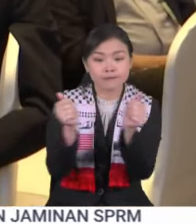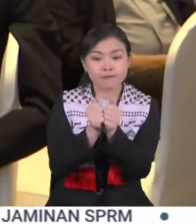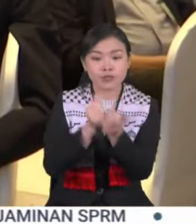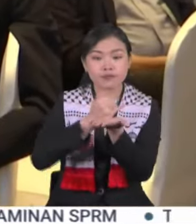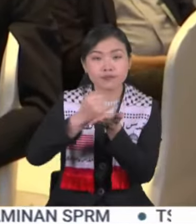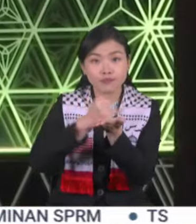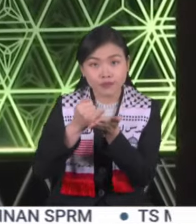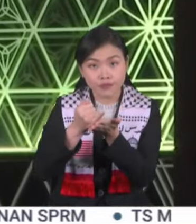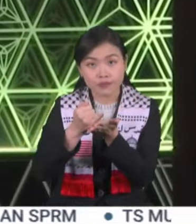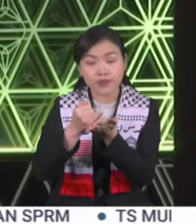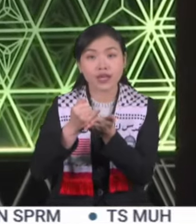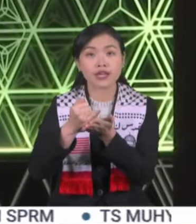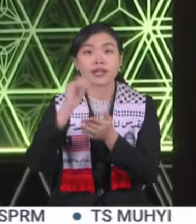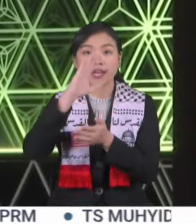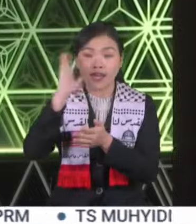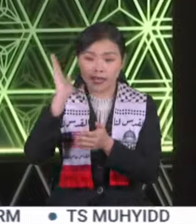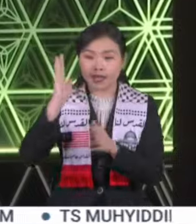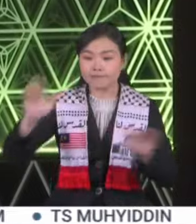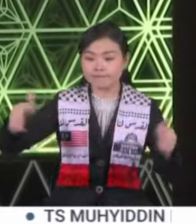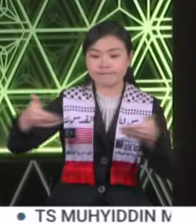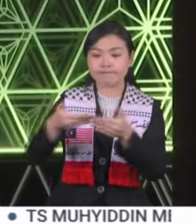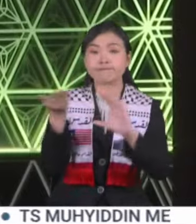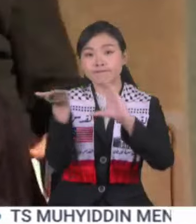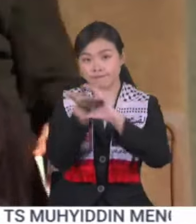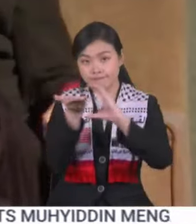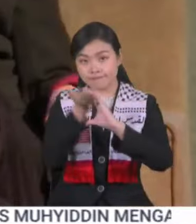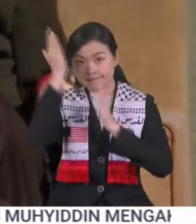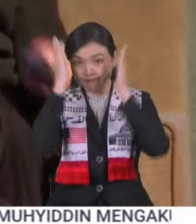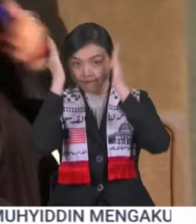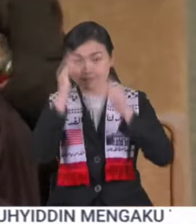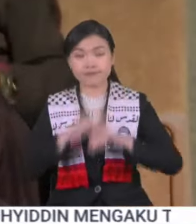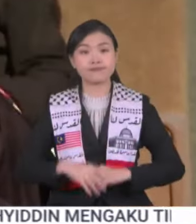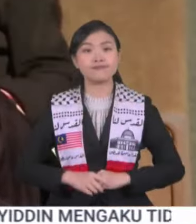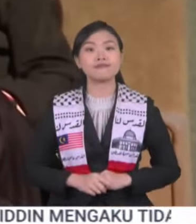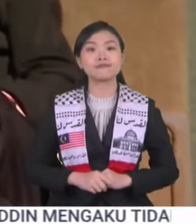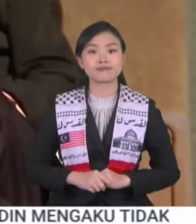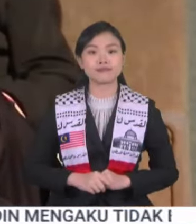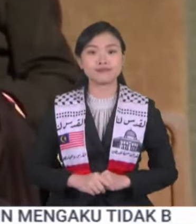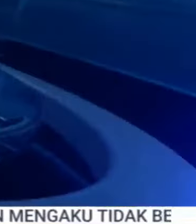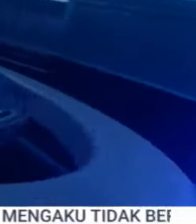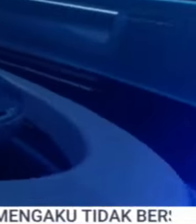produk insurans dan takaful perubatan yang diperkenal Bank Negara.